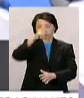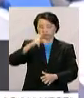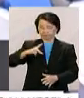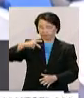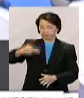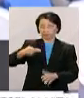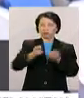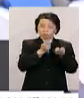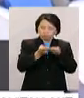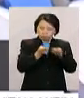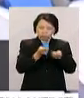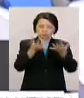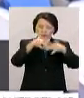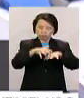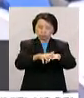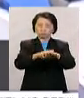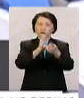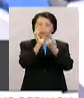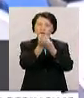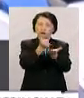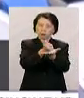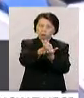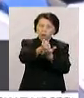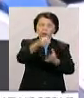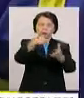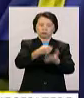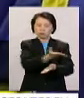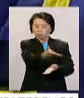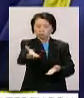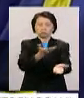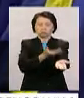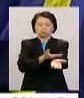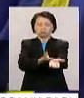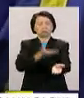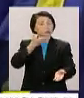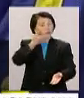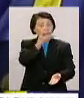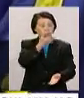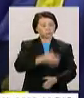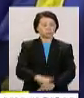PH berusaha memupuk budaya amanah, terutama dalam kalangan generasi muda.